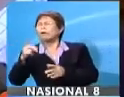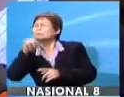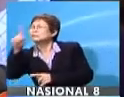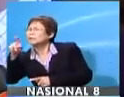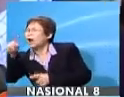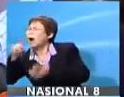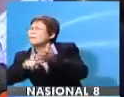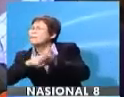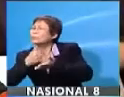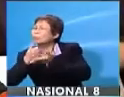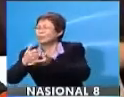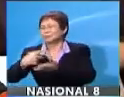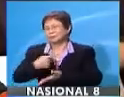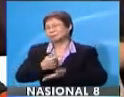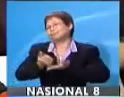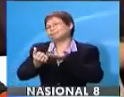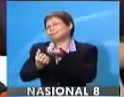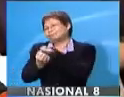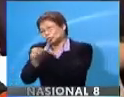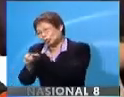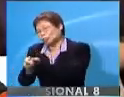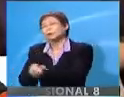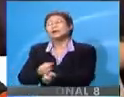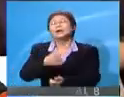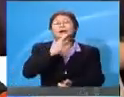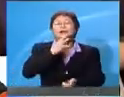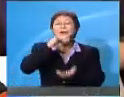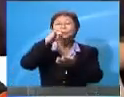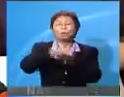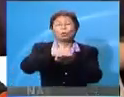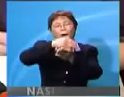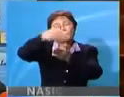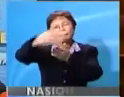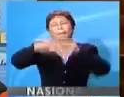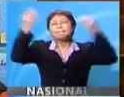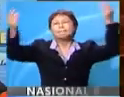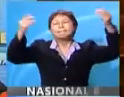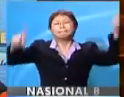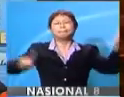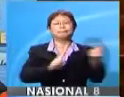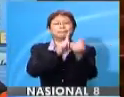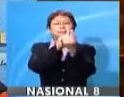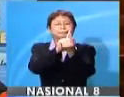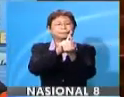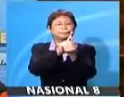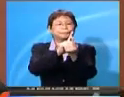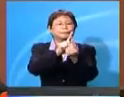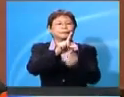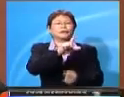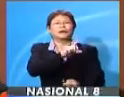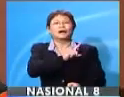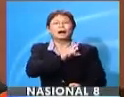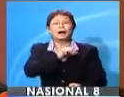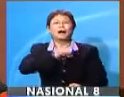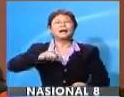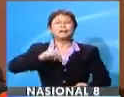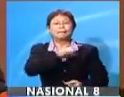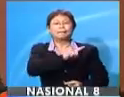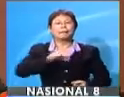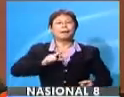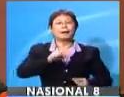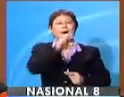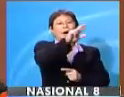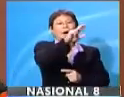kepada pihak Indonesia. Datuk Seri Wan Junaidi menjelaskannya selepas majlis perjumpaan bersama ahli Lembaga Penyelidikan dan